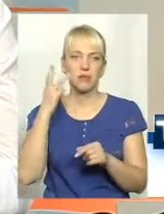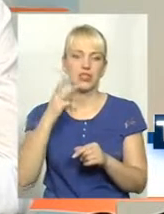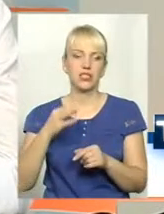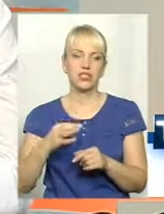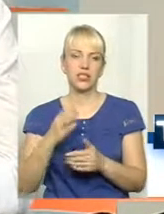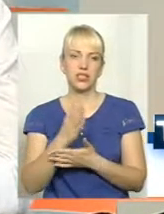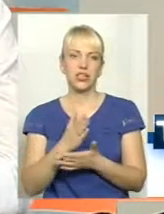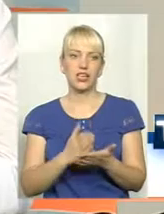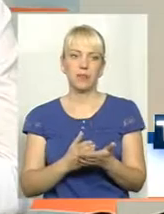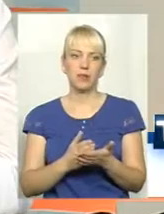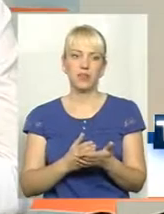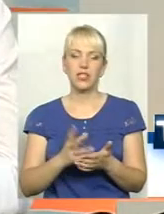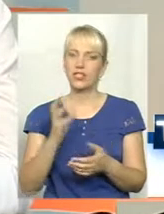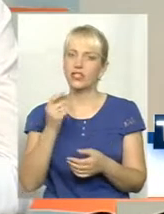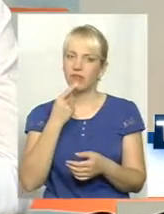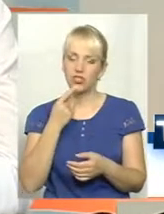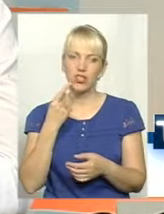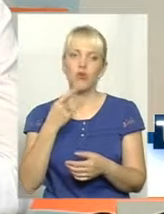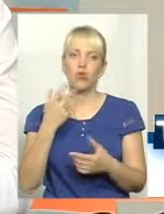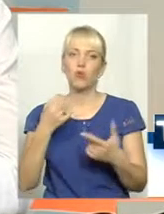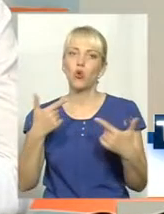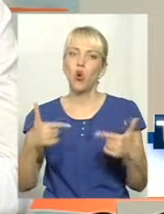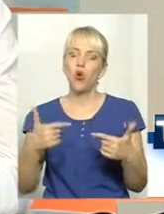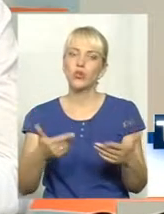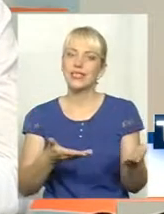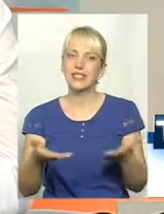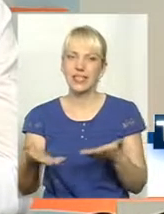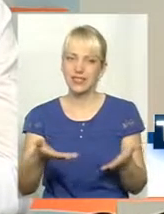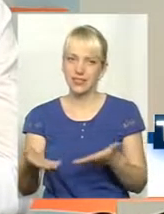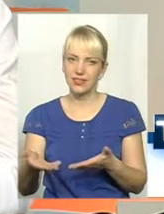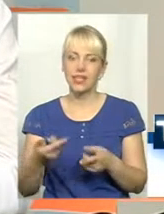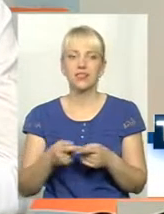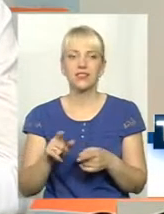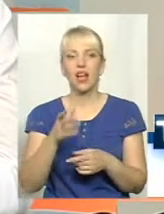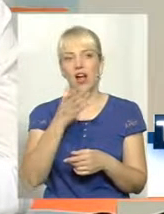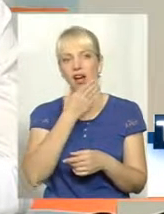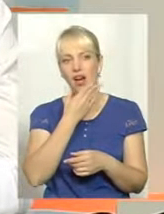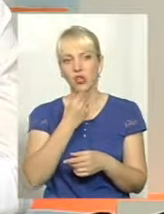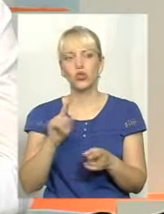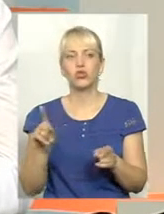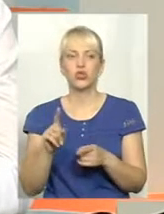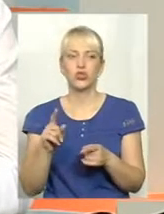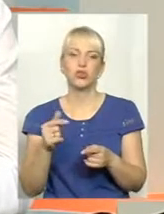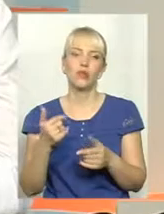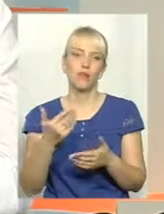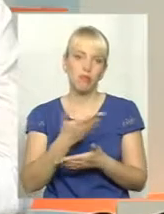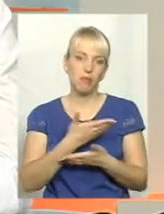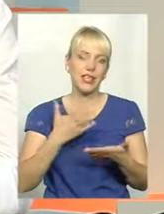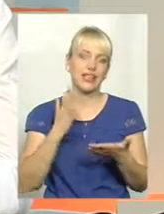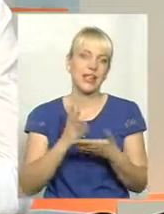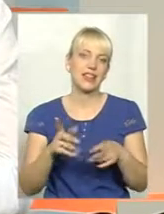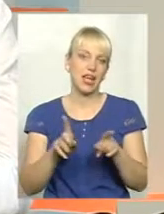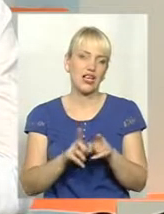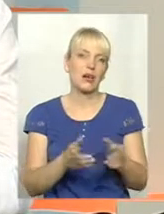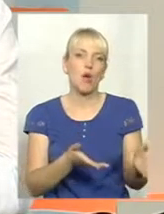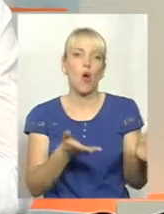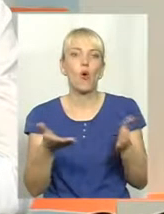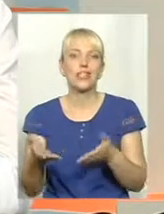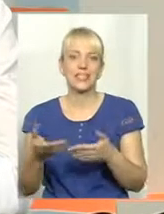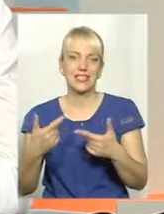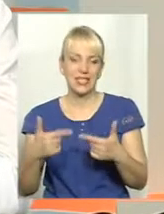сюди приїжджають, то, наприклад, хліб купують хмельницький, в мене родичі з Білорусі. Завжди вони люблять